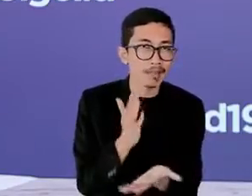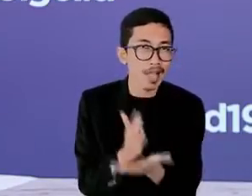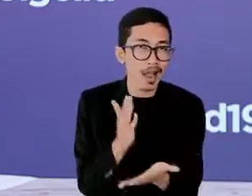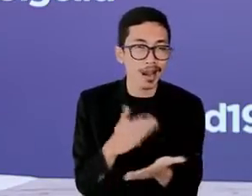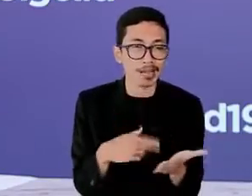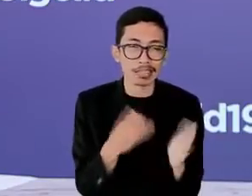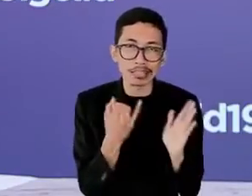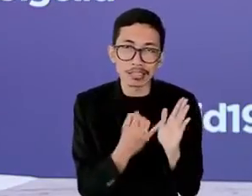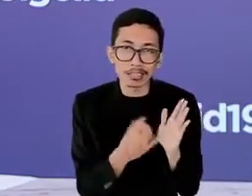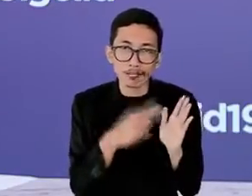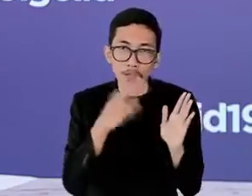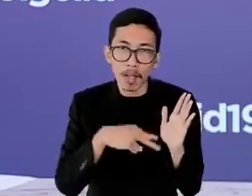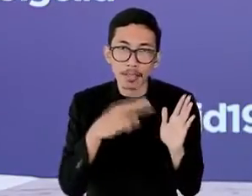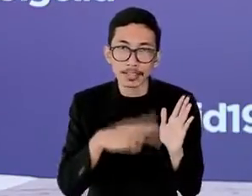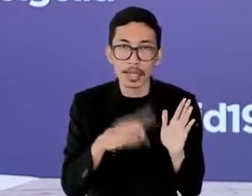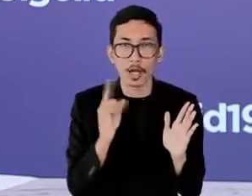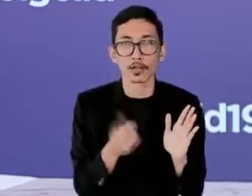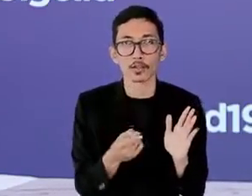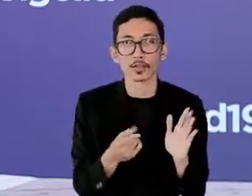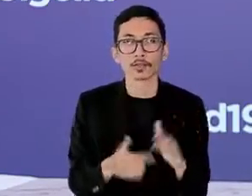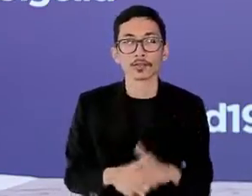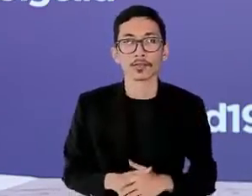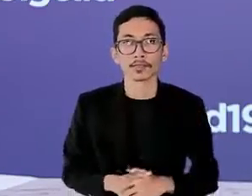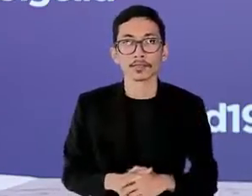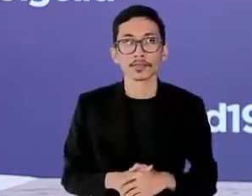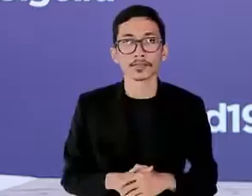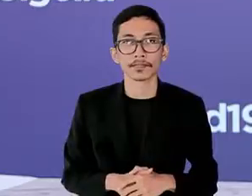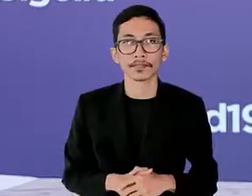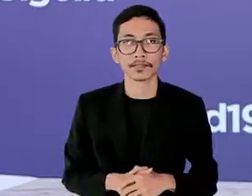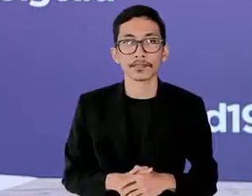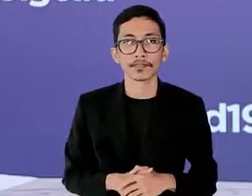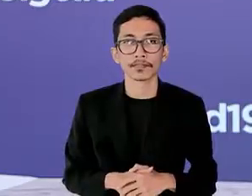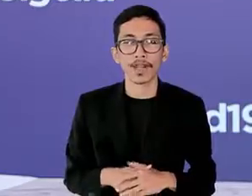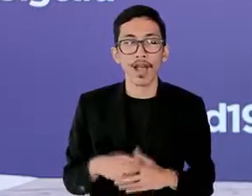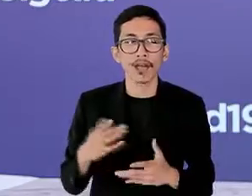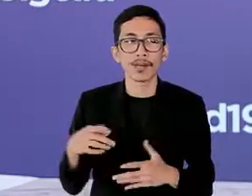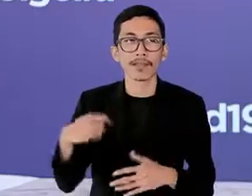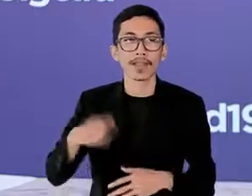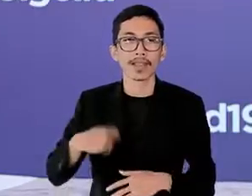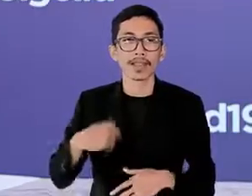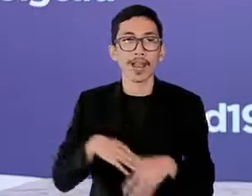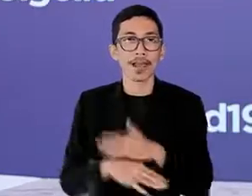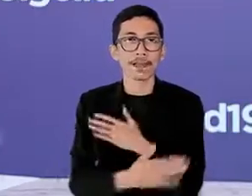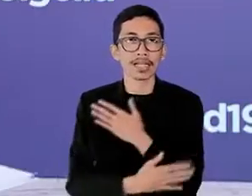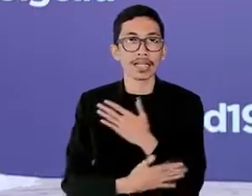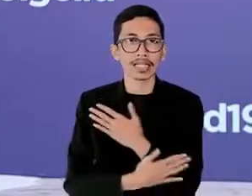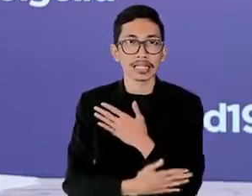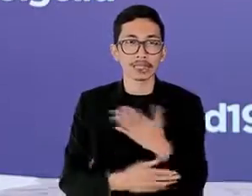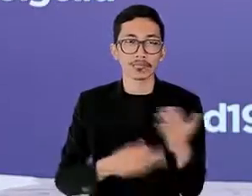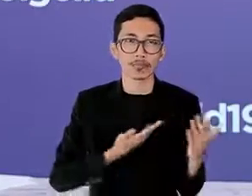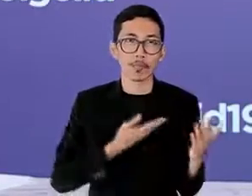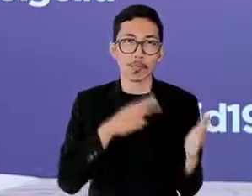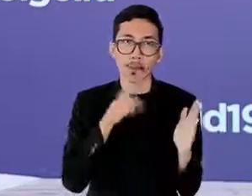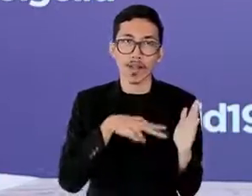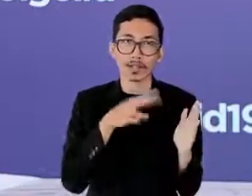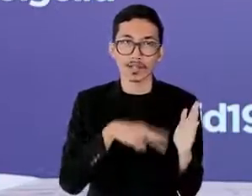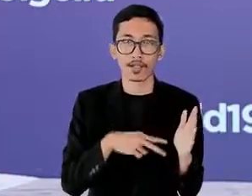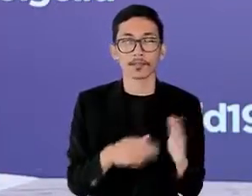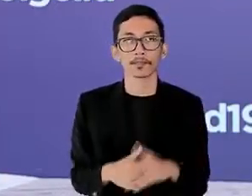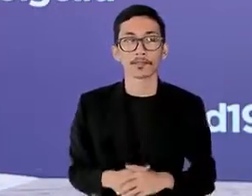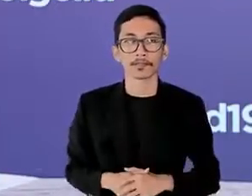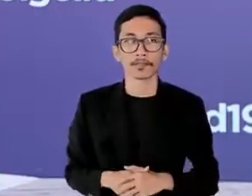itu Saya akan menyebutkan perubahan dalam instruksi Menteri Dalam Negeri terbaru yaitu inmendagri Nomor